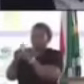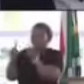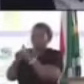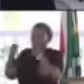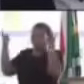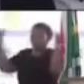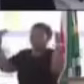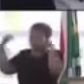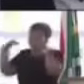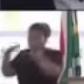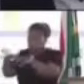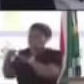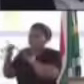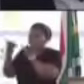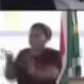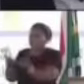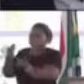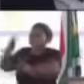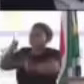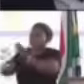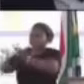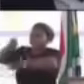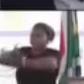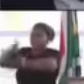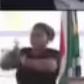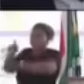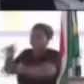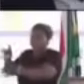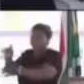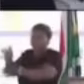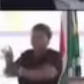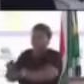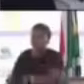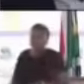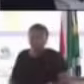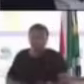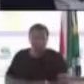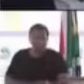ngakho kungenye yaleyo msebenzi lokho